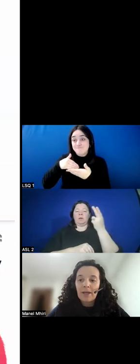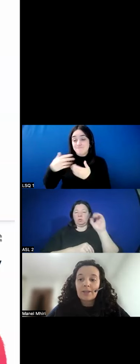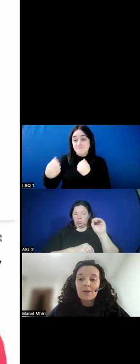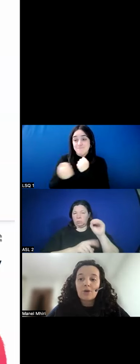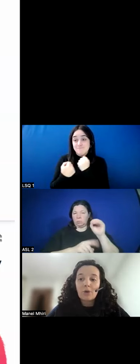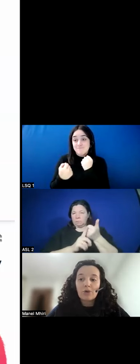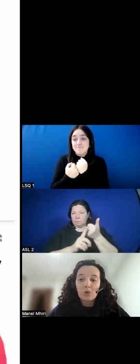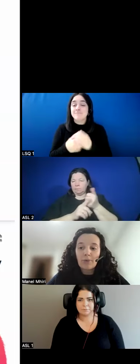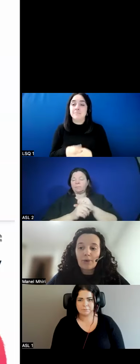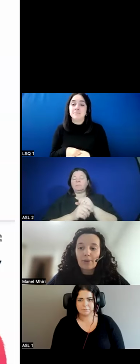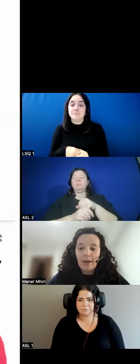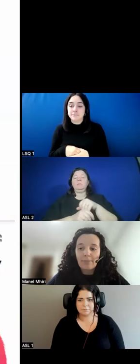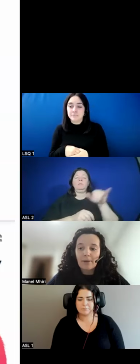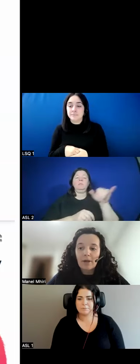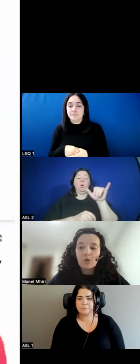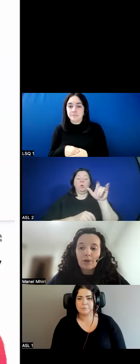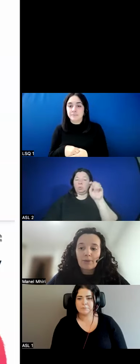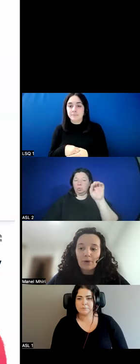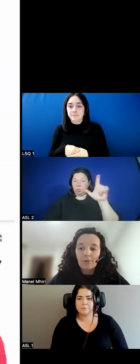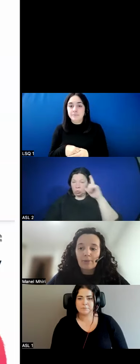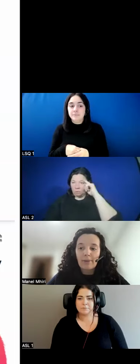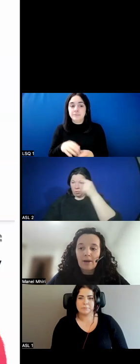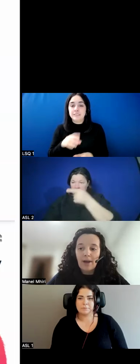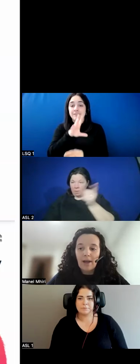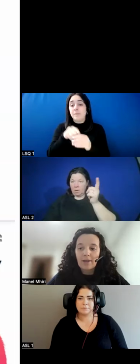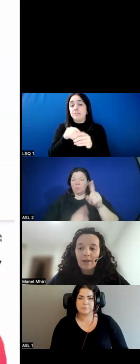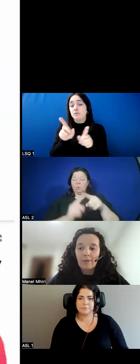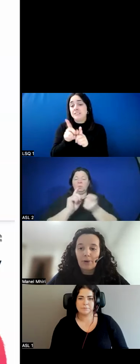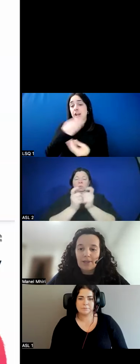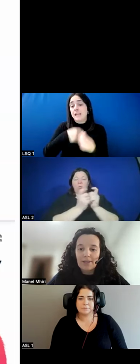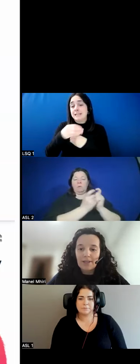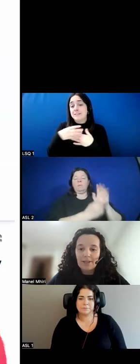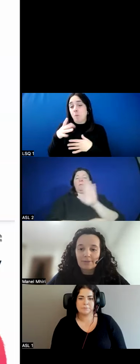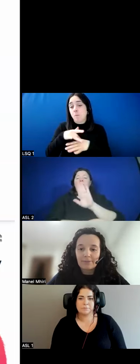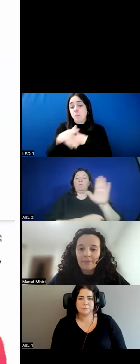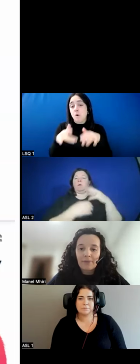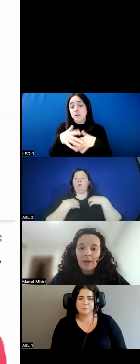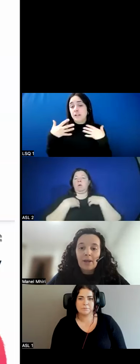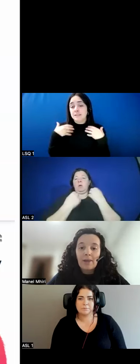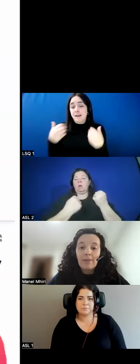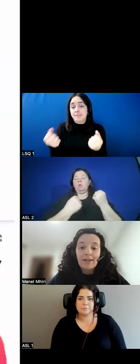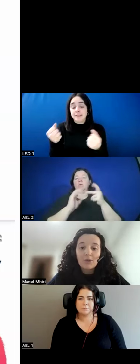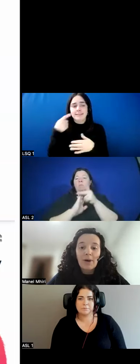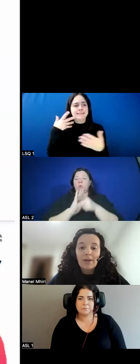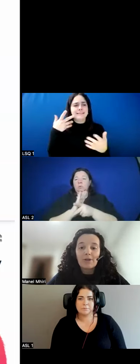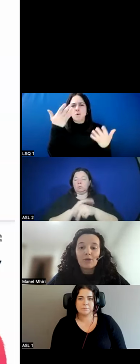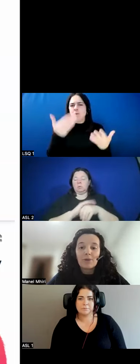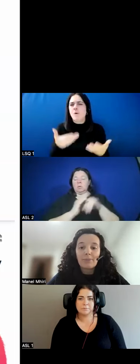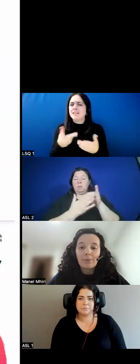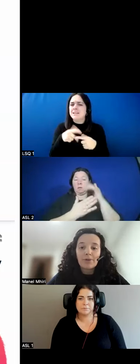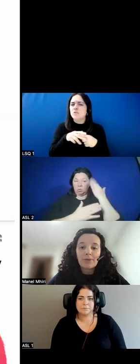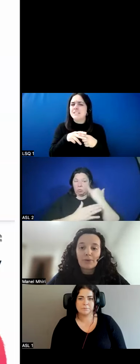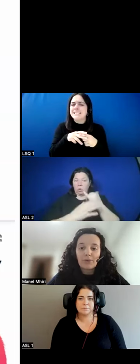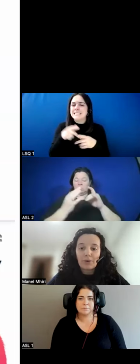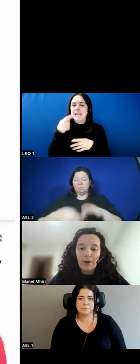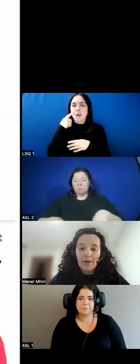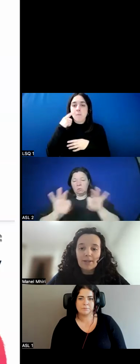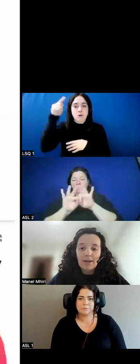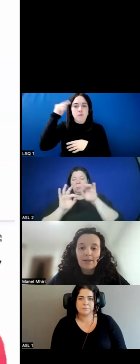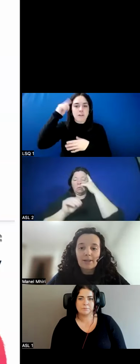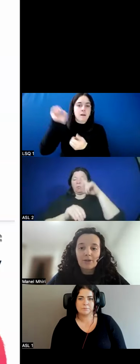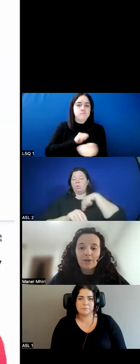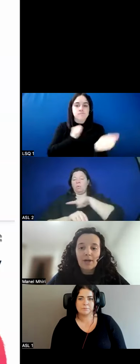Parce que ces gouvernements font partie de l'Organisation mondiale de la santé. C'est aussi un outil pour réformer les politiques en matière de santé pour ces gouvernements.